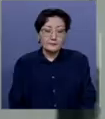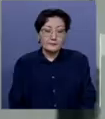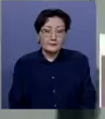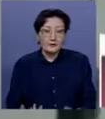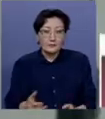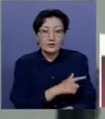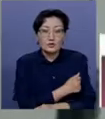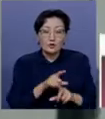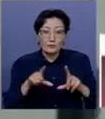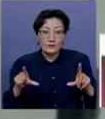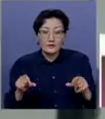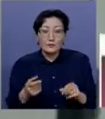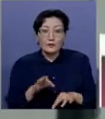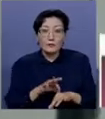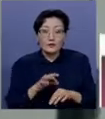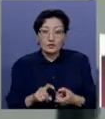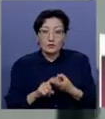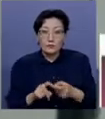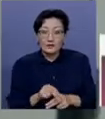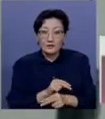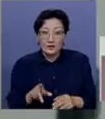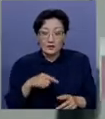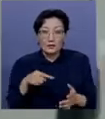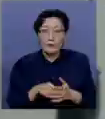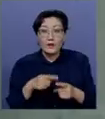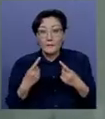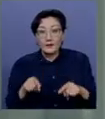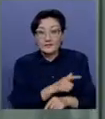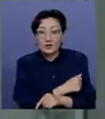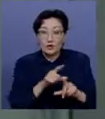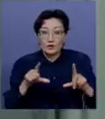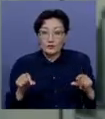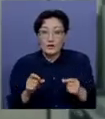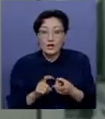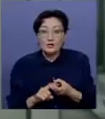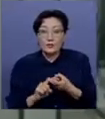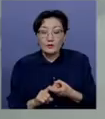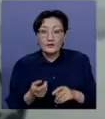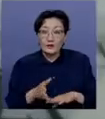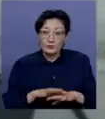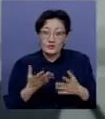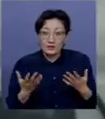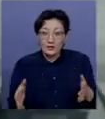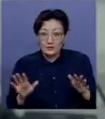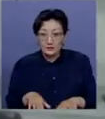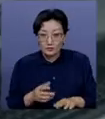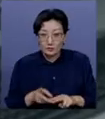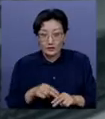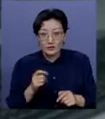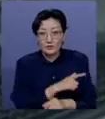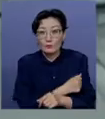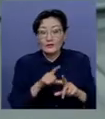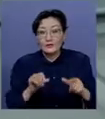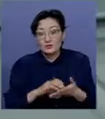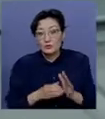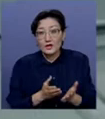Бұл госпиталь коронавирус індетіне шалдыққандарды емдейтін қаладағы басқа да емханалардағы жүктемені анағұрлым азайтты. Мұнда әр клиникалық